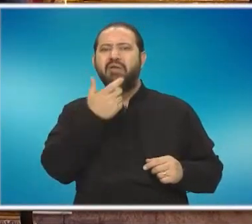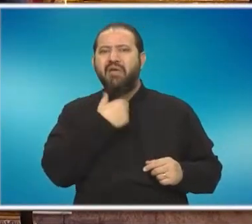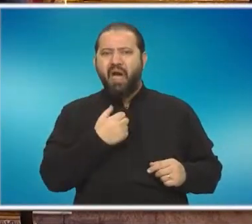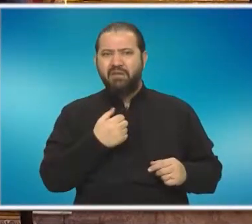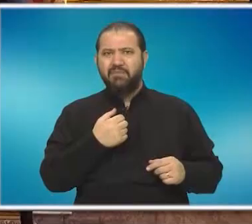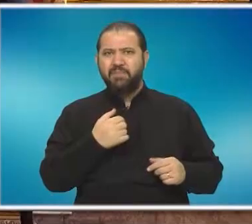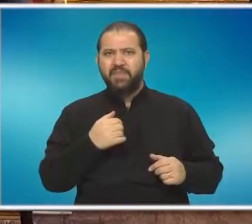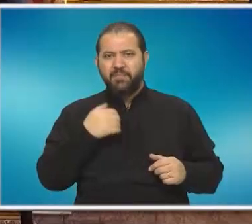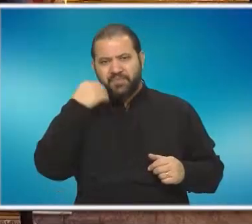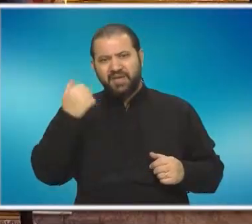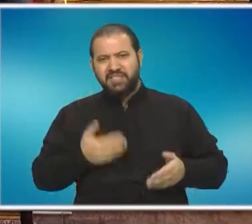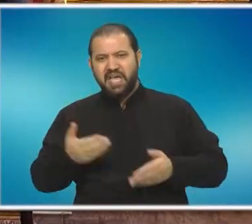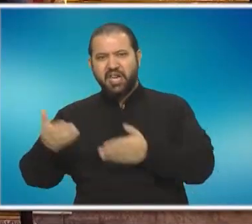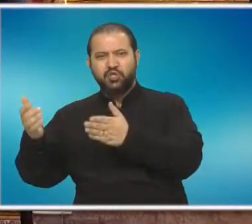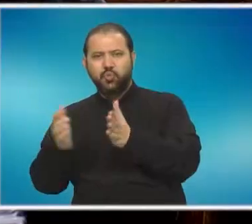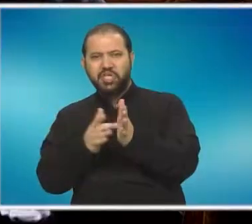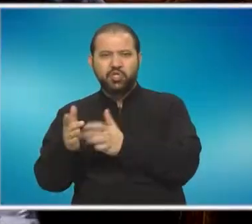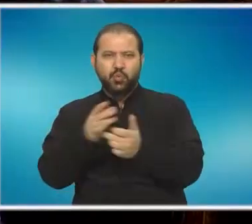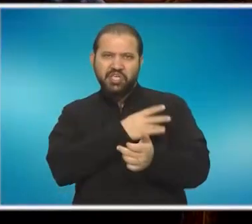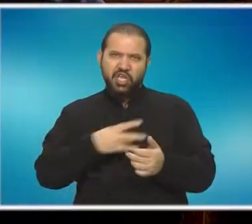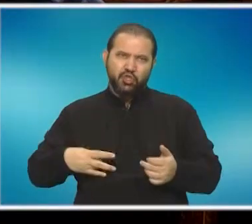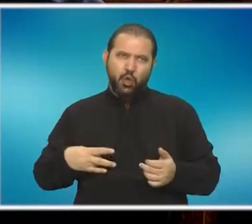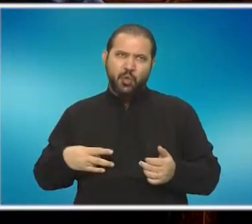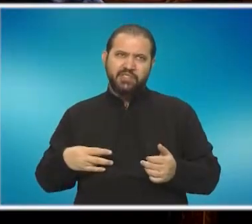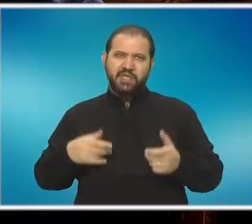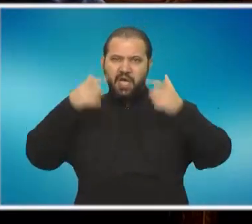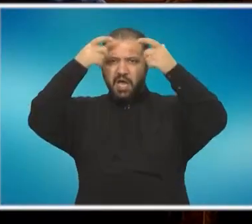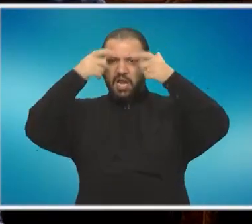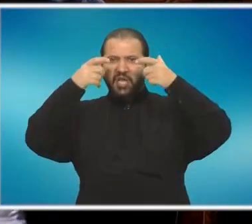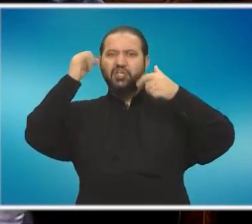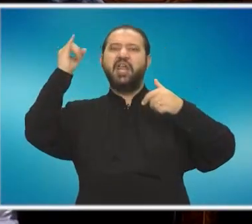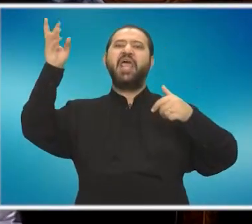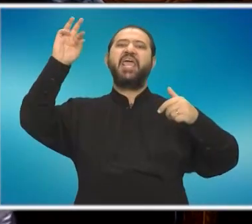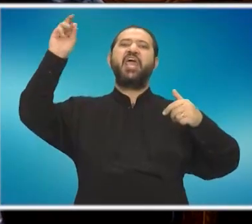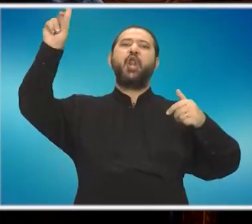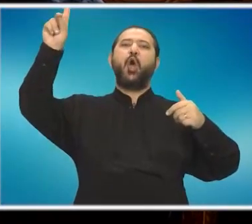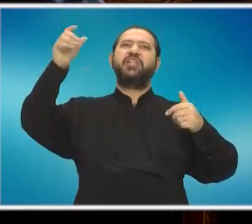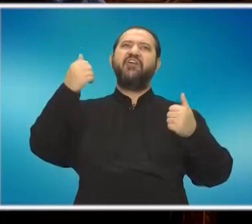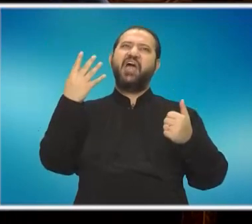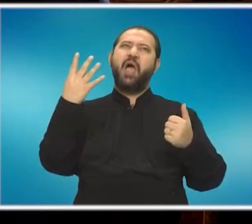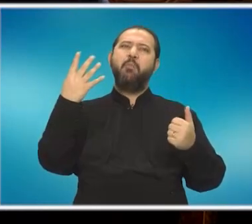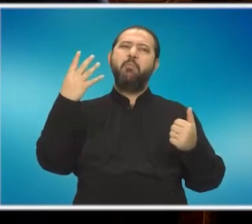la 40 de ani. Aproximăm 30-40 de ani, dacă nu și mai bine.